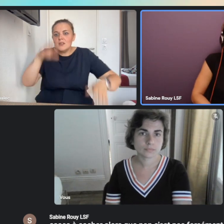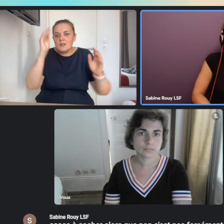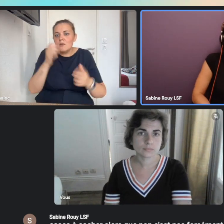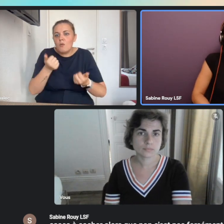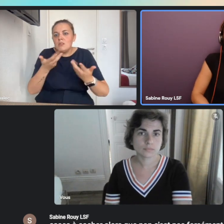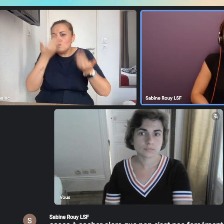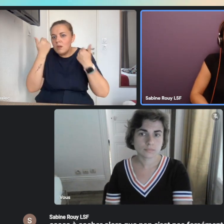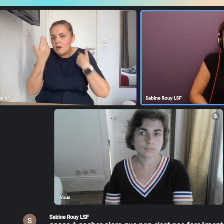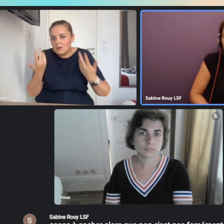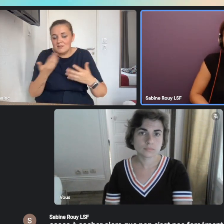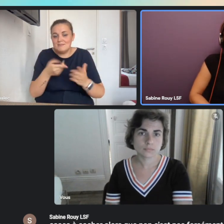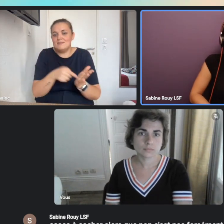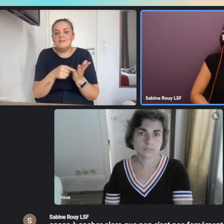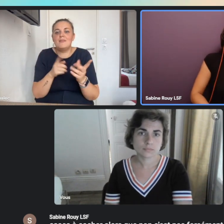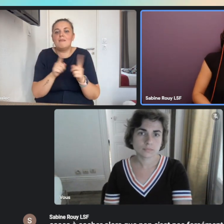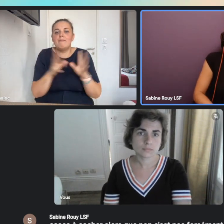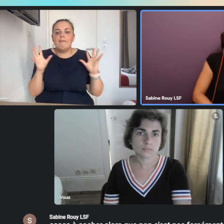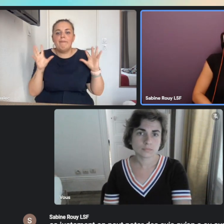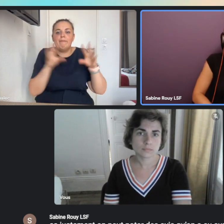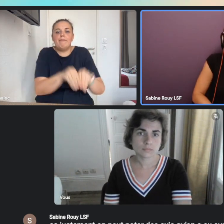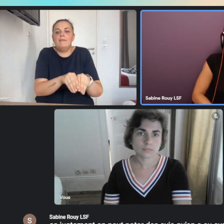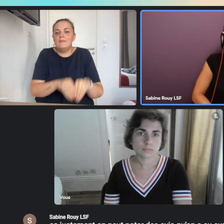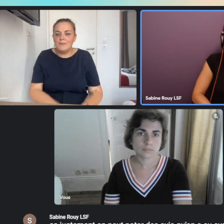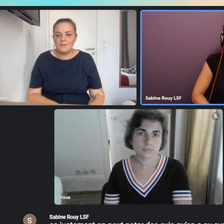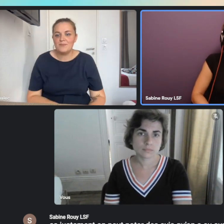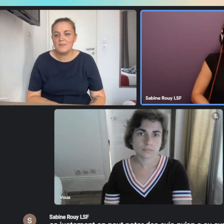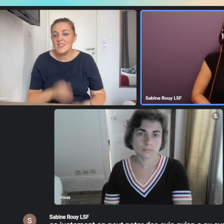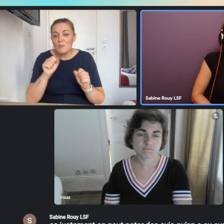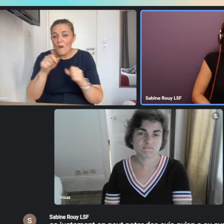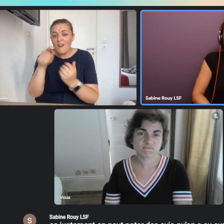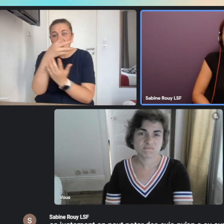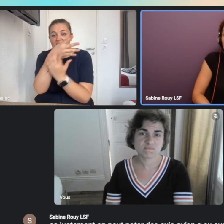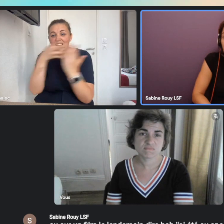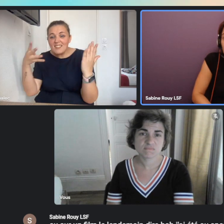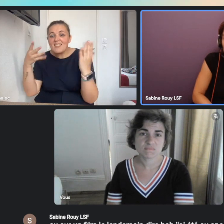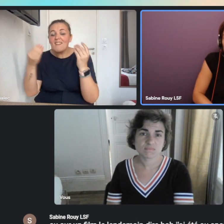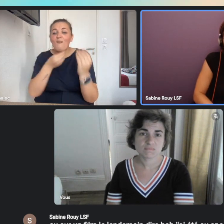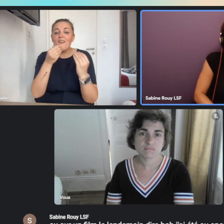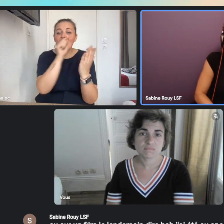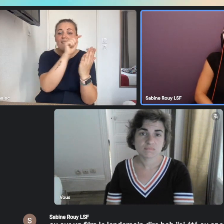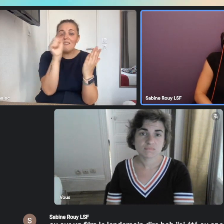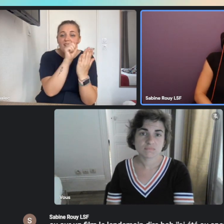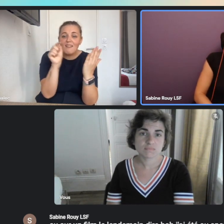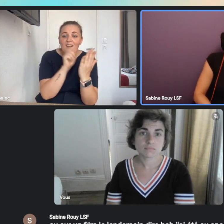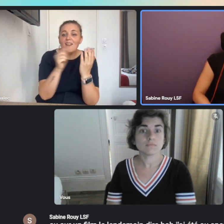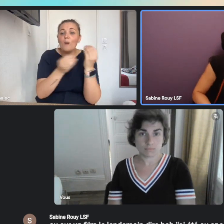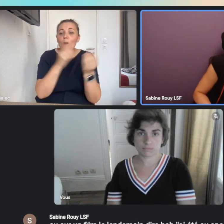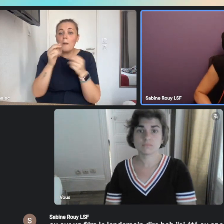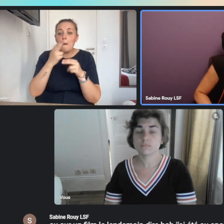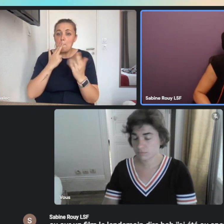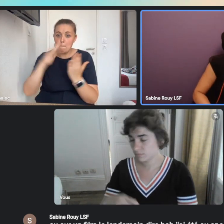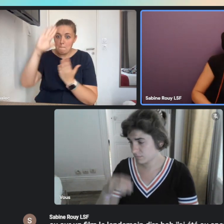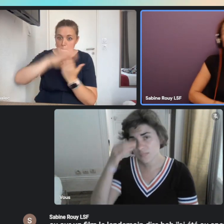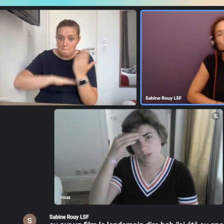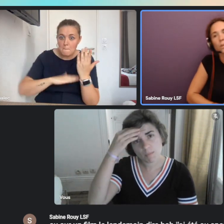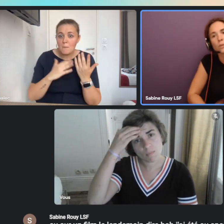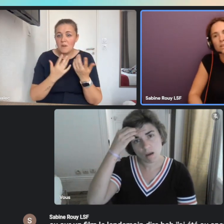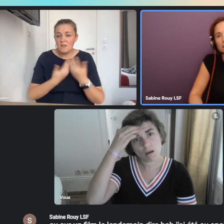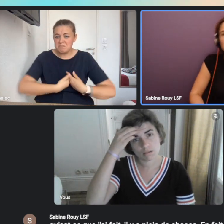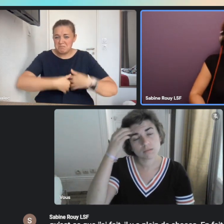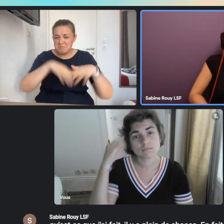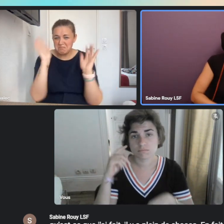avec, plein de méthodes, alors je ne sais pas combien, et qu'on peut inclure justement là-dedans. Alors ça peut être, un tableau,